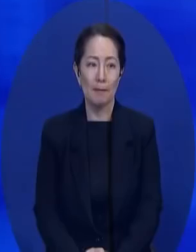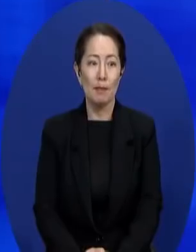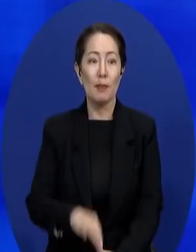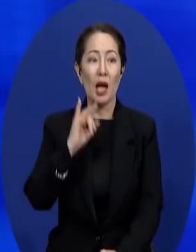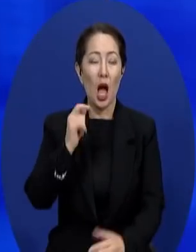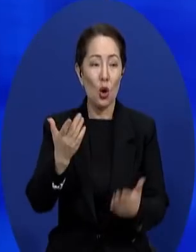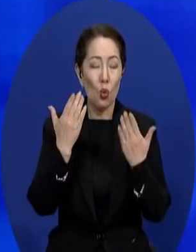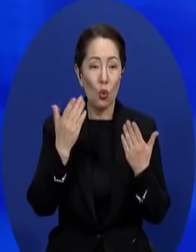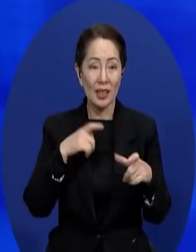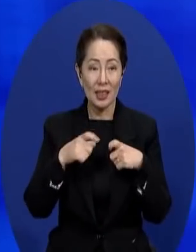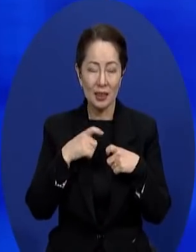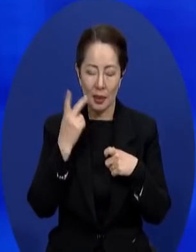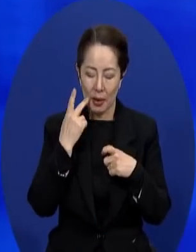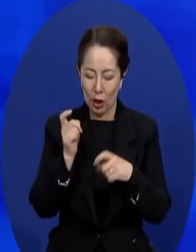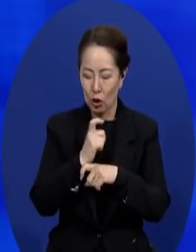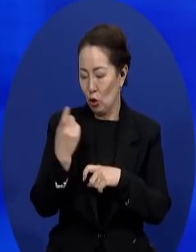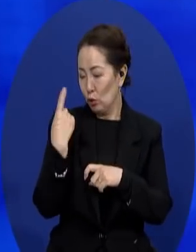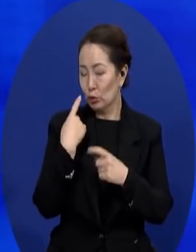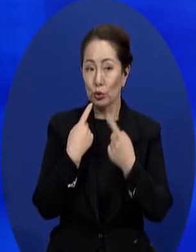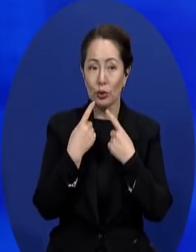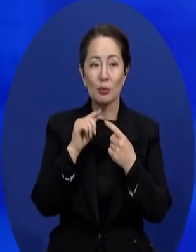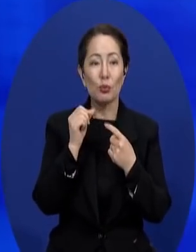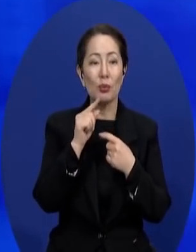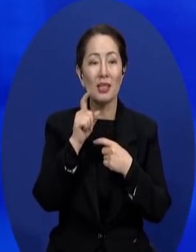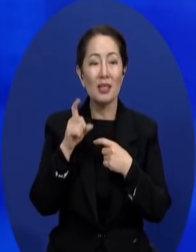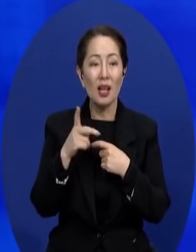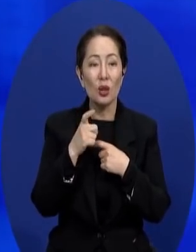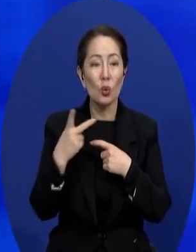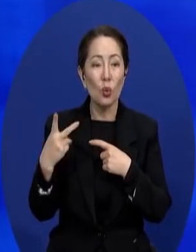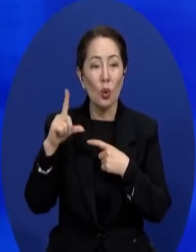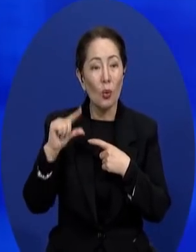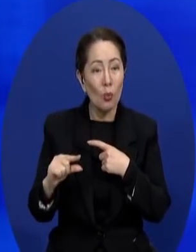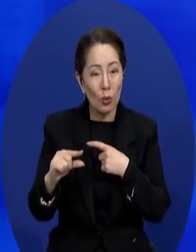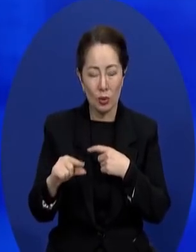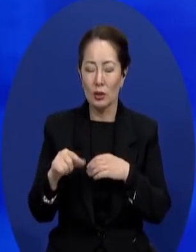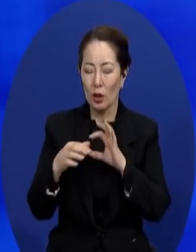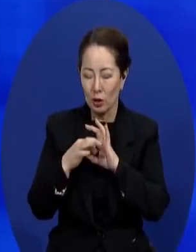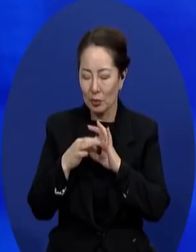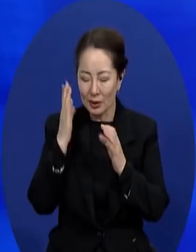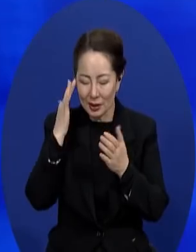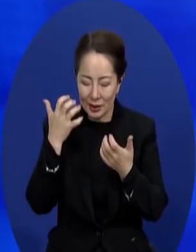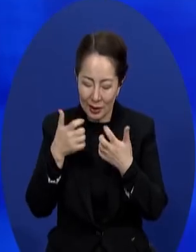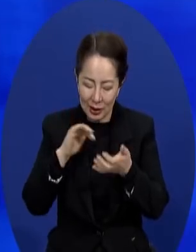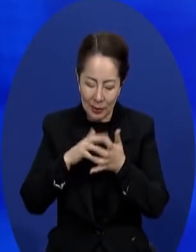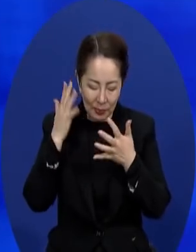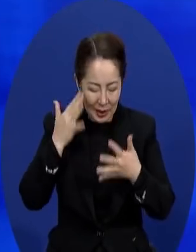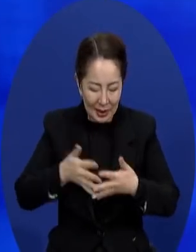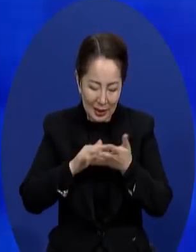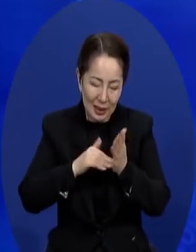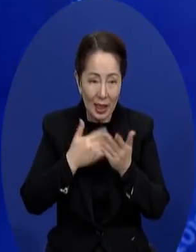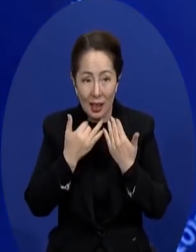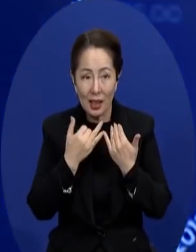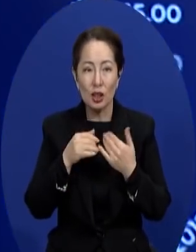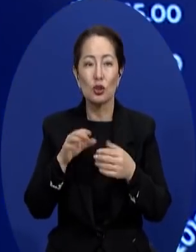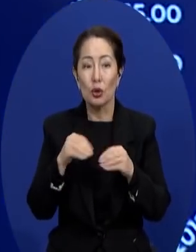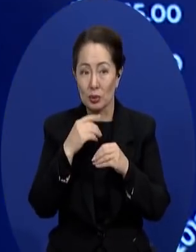Улсын хурлын эдийн засгийн байнгын хорооны өчигдрийн хуралдаанаар зээлийн хөвг бууруулах стратеги батлах тогтоолын хэрэгжилтийн явцын талаар мэдээлэл сонссон байна. Ажлын